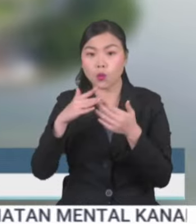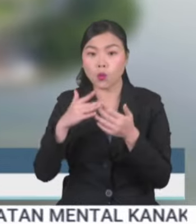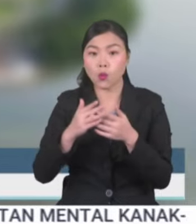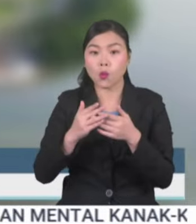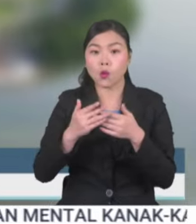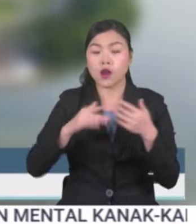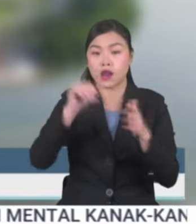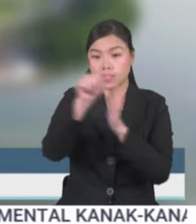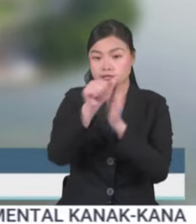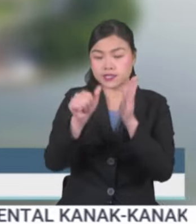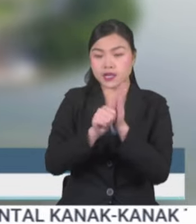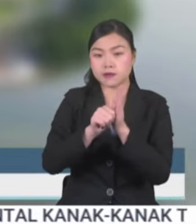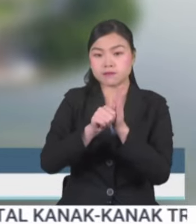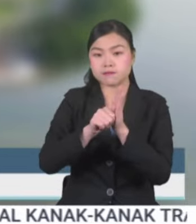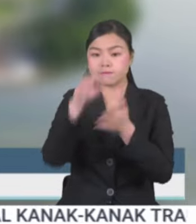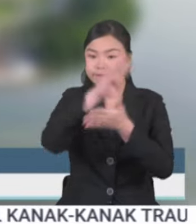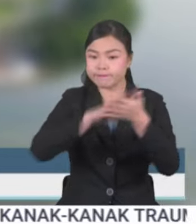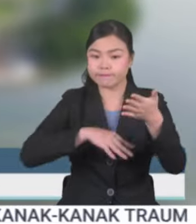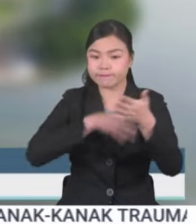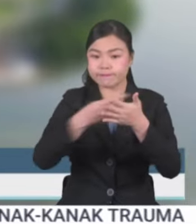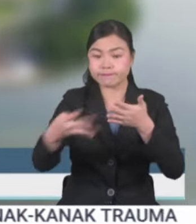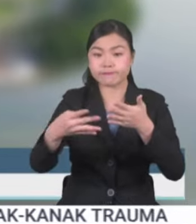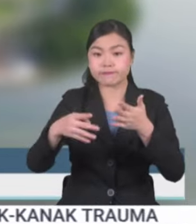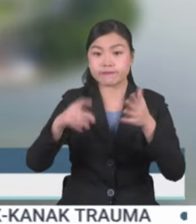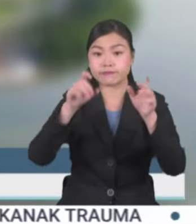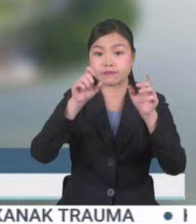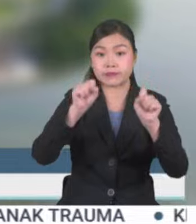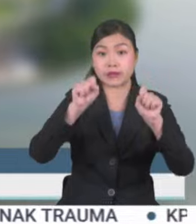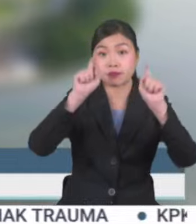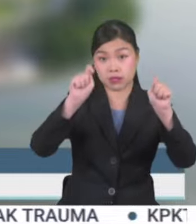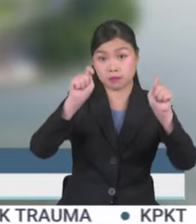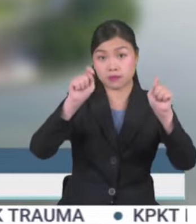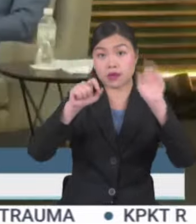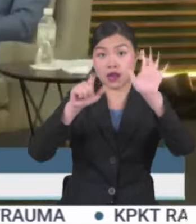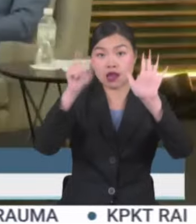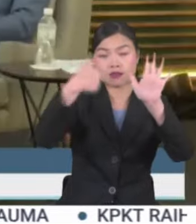acara yang dijadual berlangsung pada Sabtu 5 Oktober